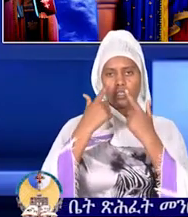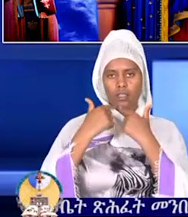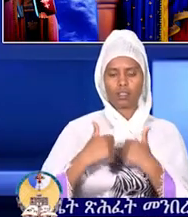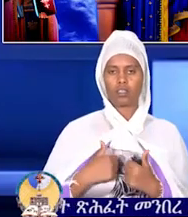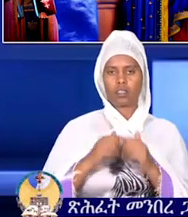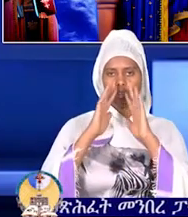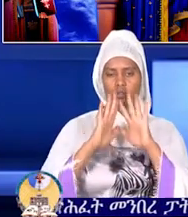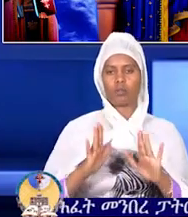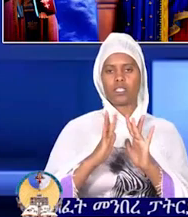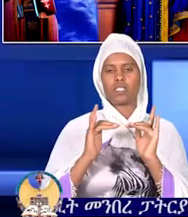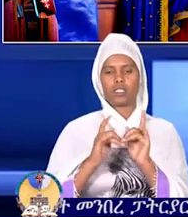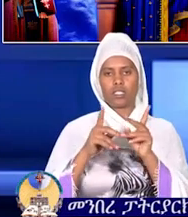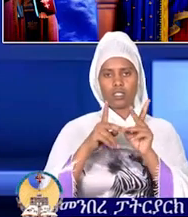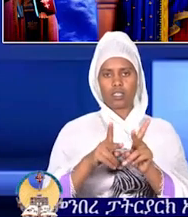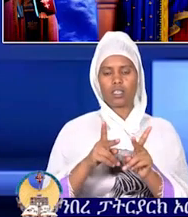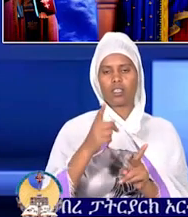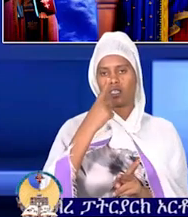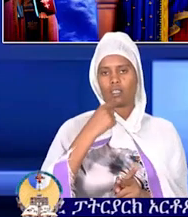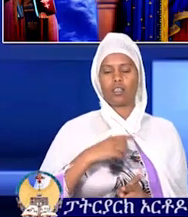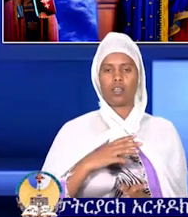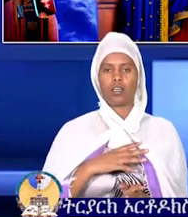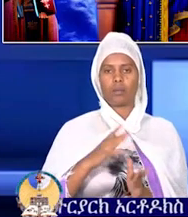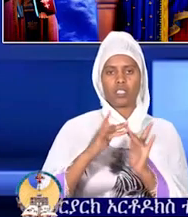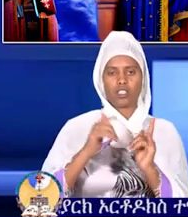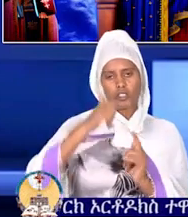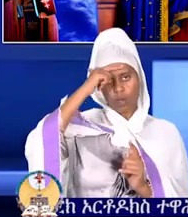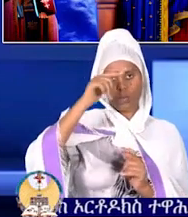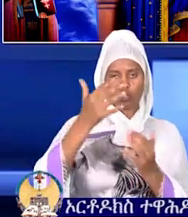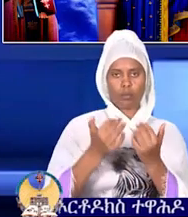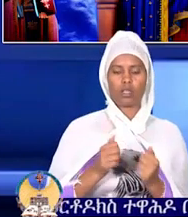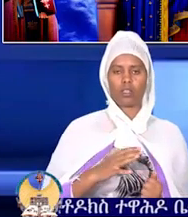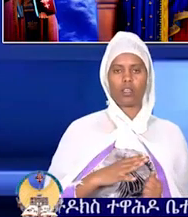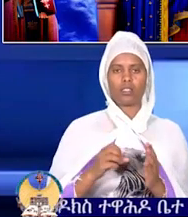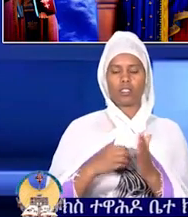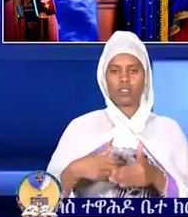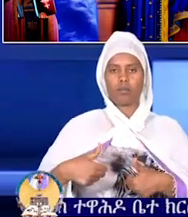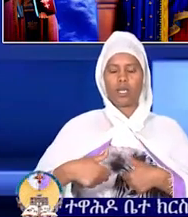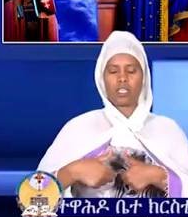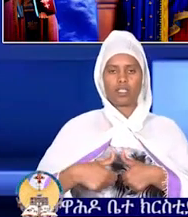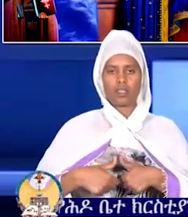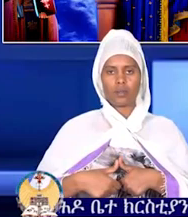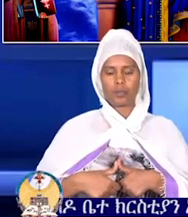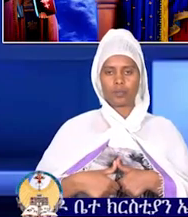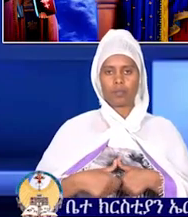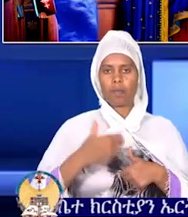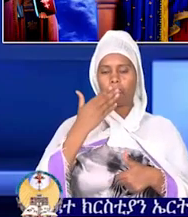مهيرنا نجيرنا قدس بيتا كريسيان دما نز أمينا تخيد الله سلازي بقال